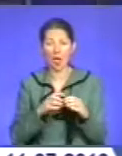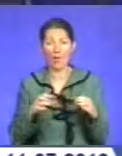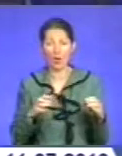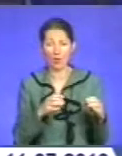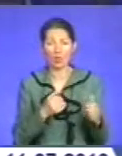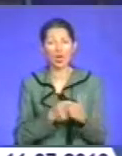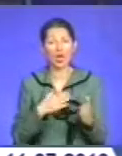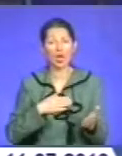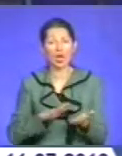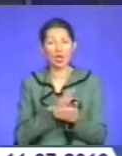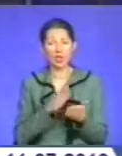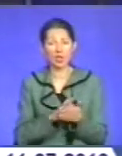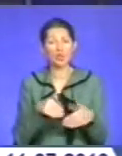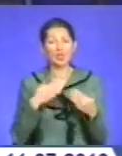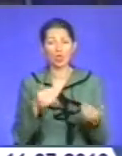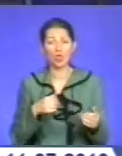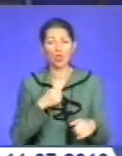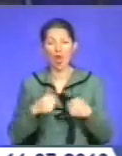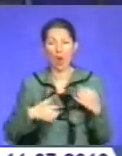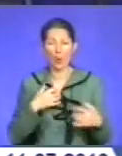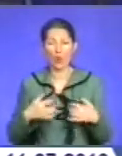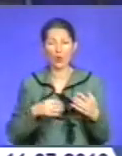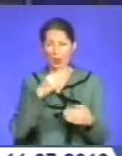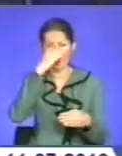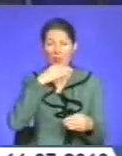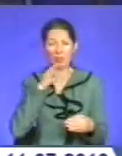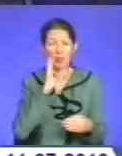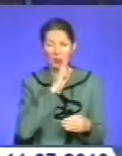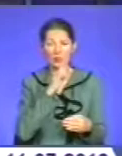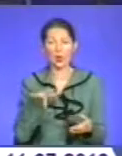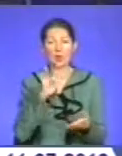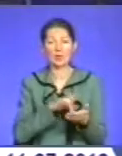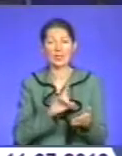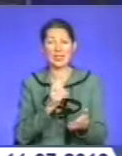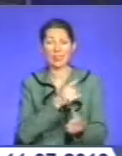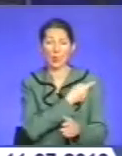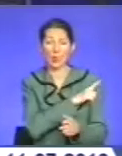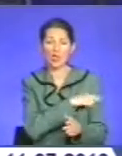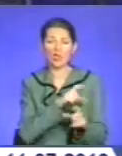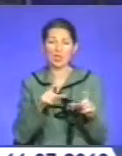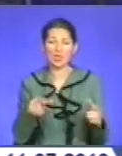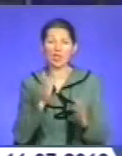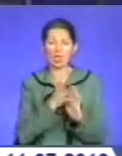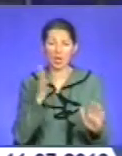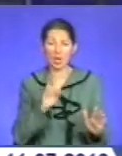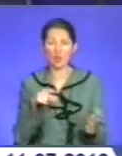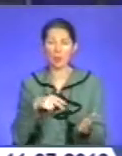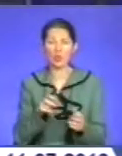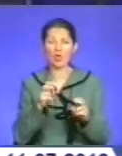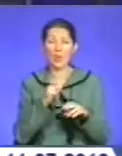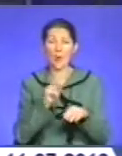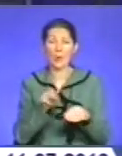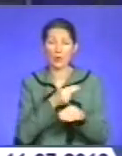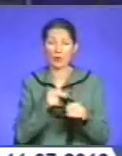інформаційної редакції звернулися обурені батьки. Мовляв, у міській дитячій поліклініці черги. Щоб пройти профілактичний огляд, під